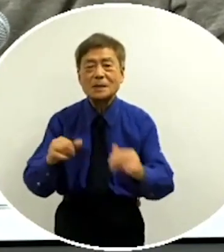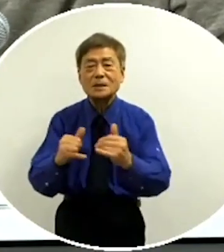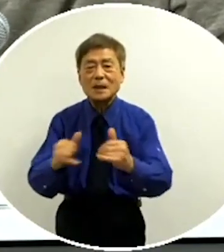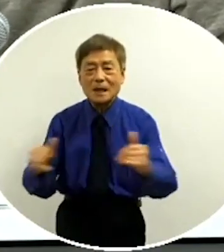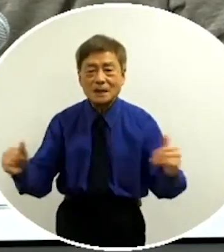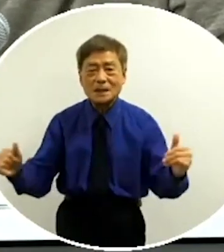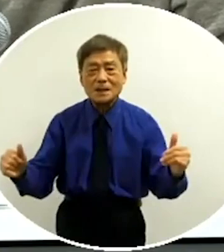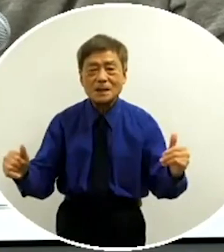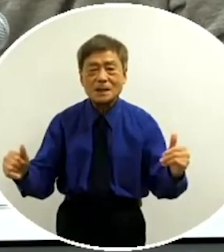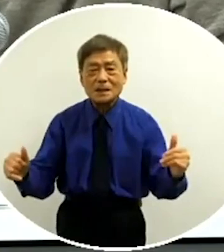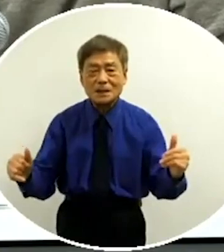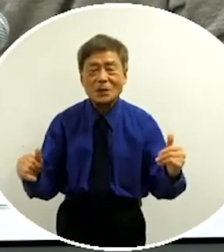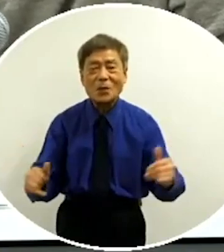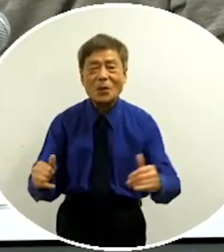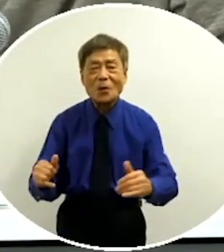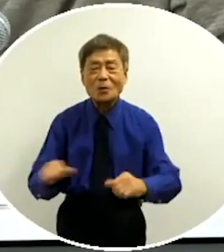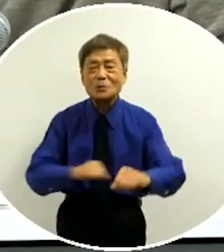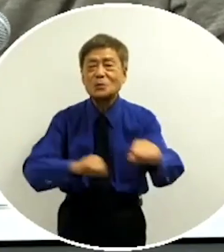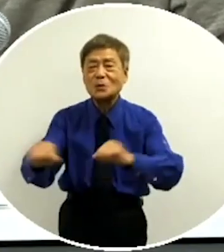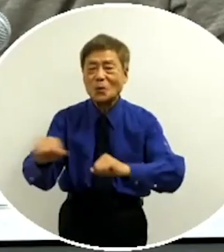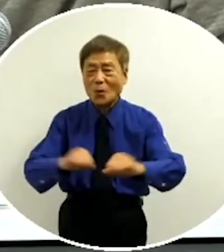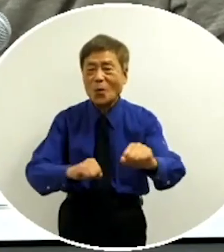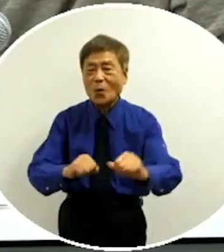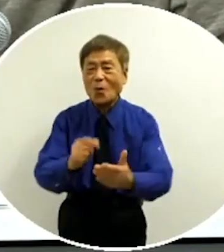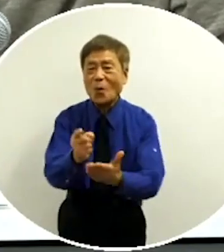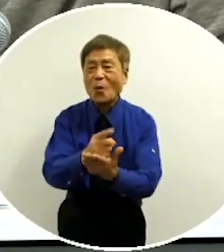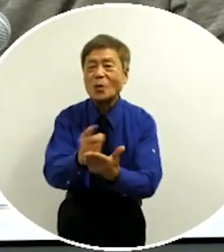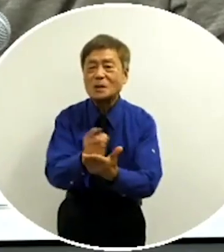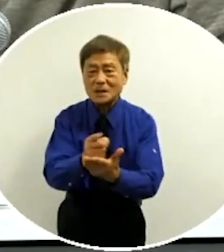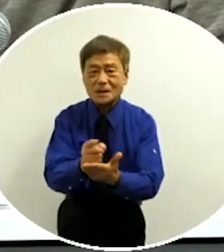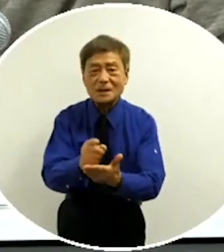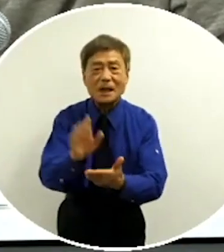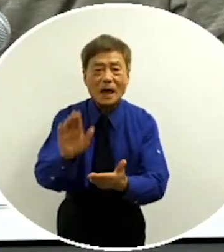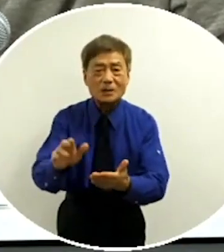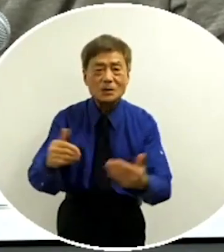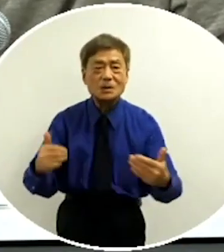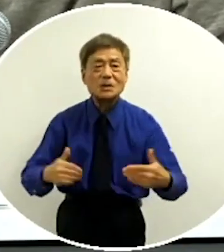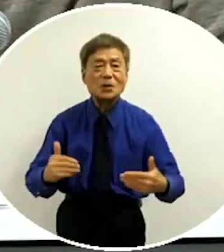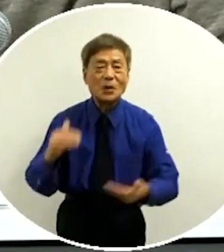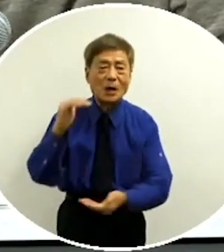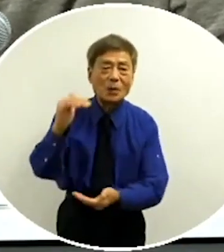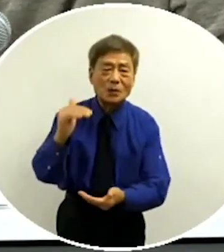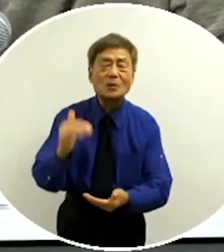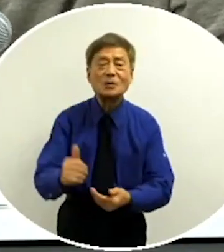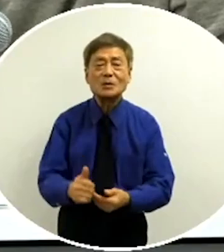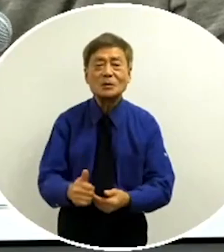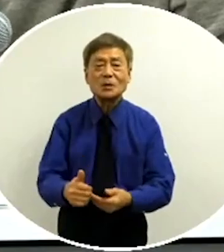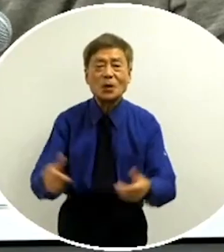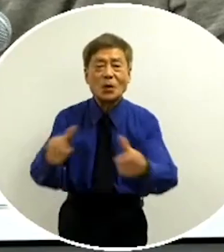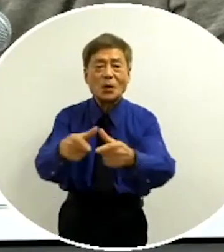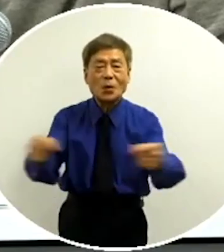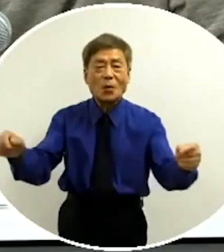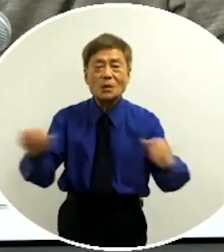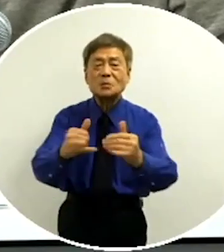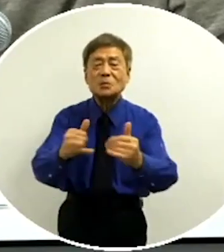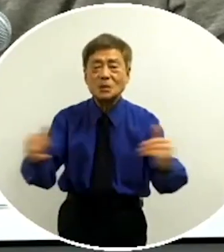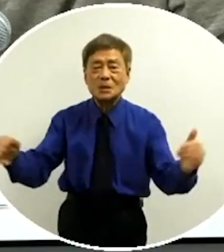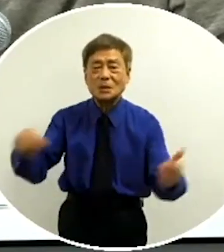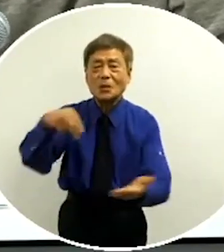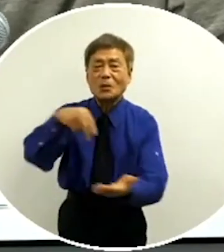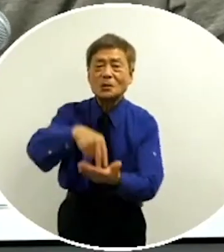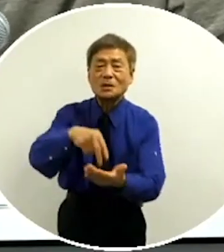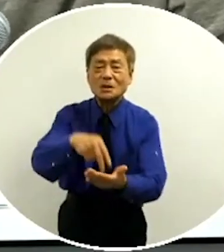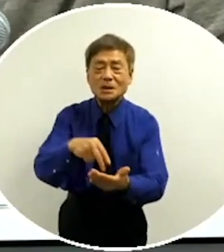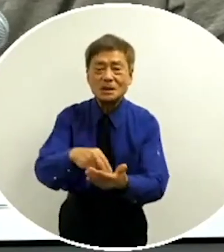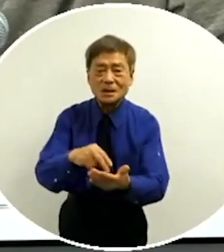私たちの政策だと本当に皆さんに思っていただけるようなプロセスを取りたいんですよ国民的政策を作り上げたいそう思ってい